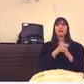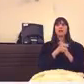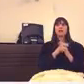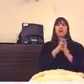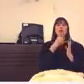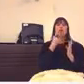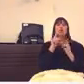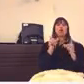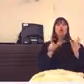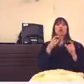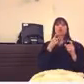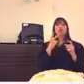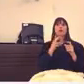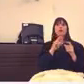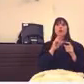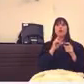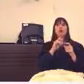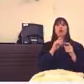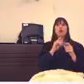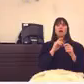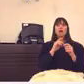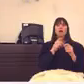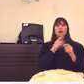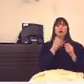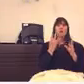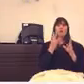אותה. הכל בסדר.